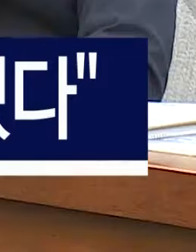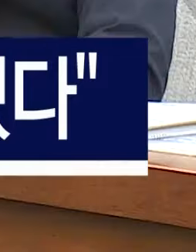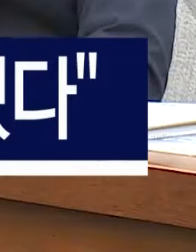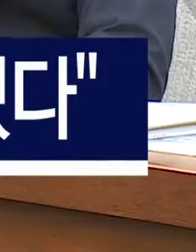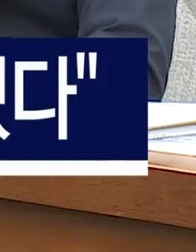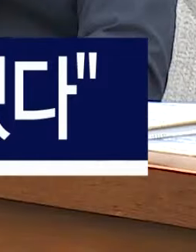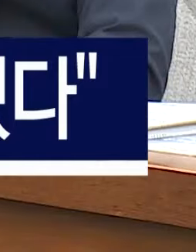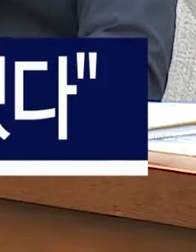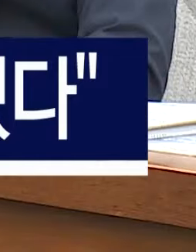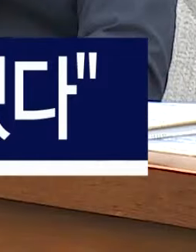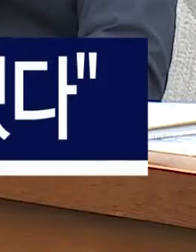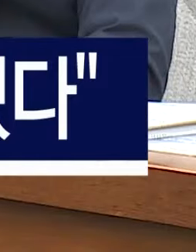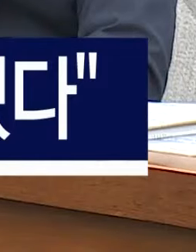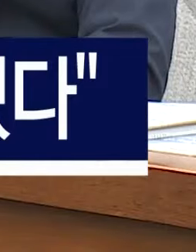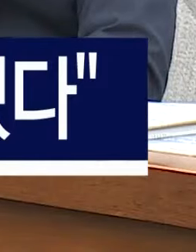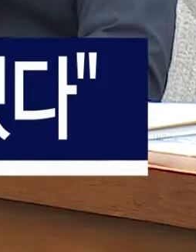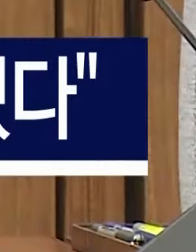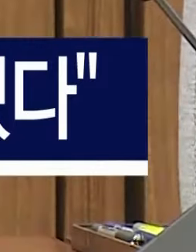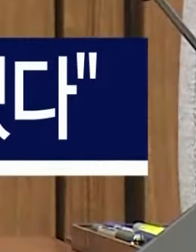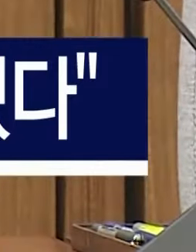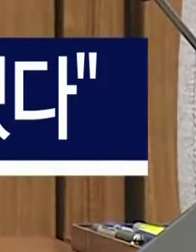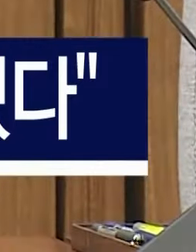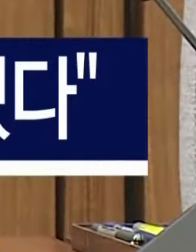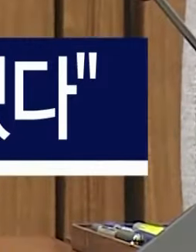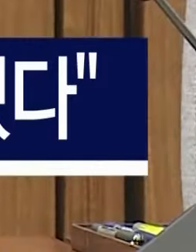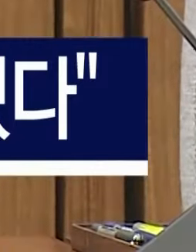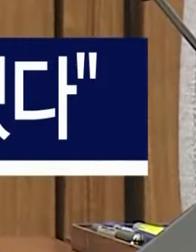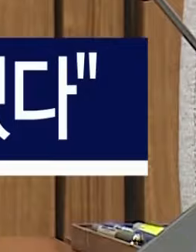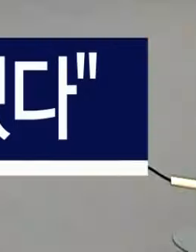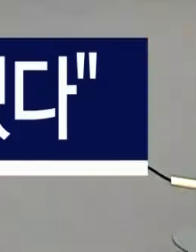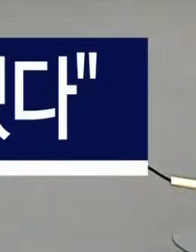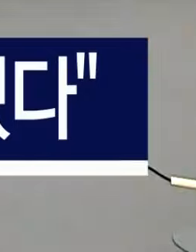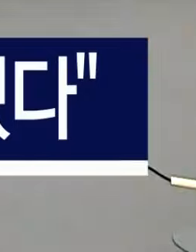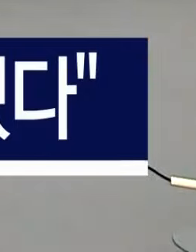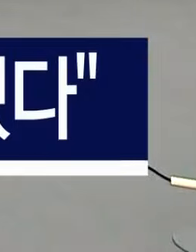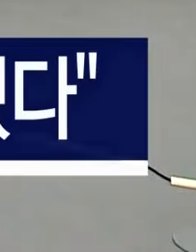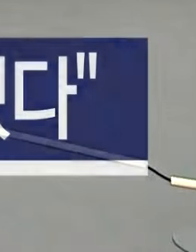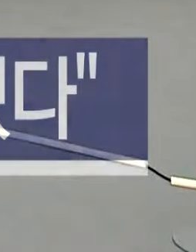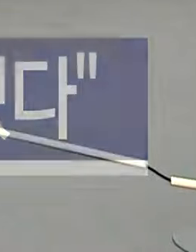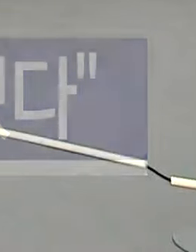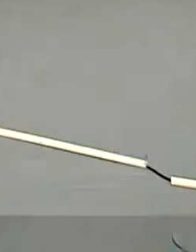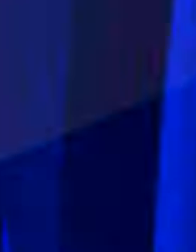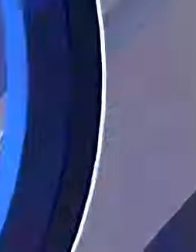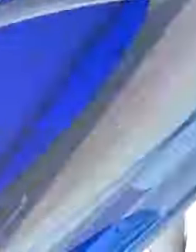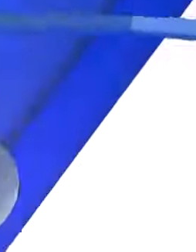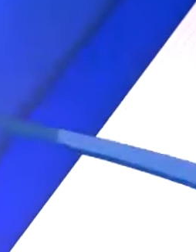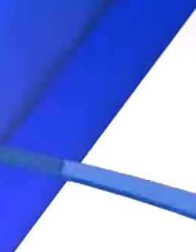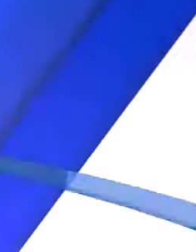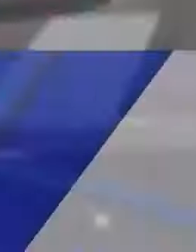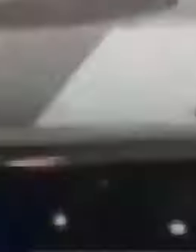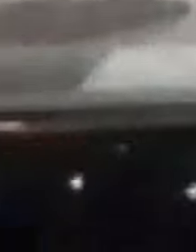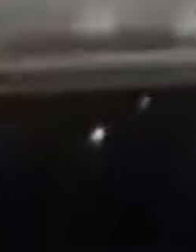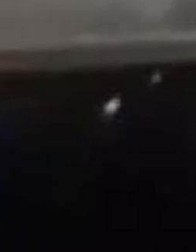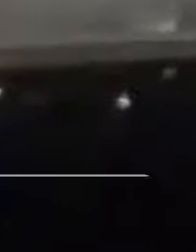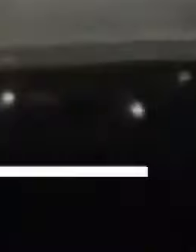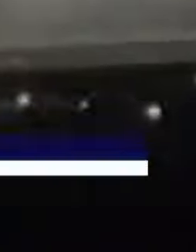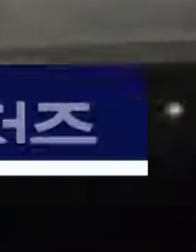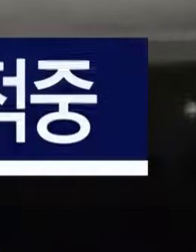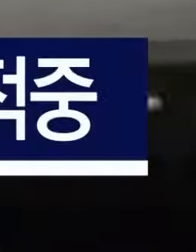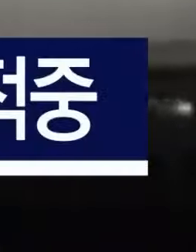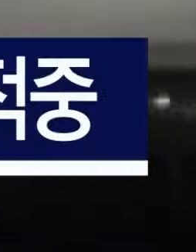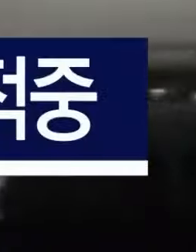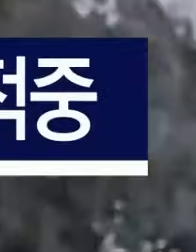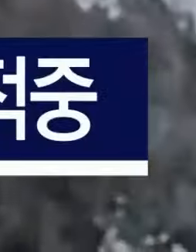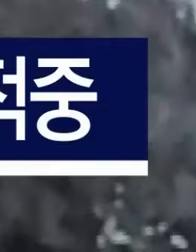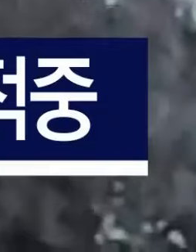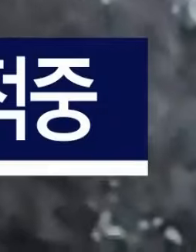사업비 증액을 요청했습니다. 추경호 원내대표는 예산 확보에 더 노력하겠다고 답했습니다. 고급